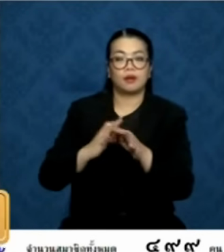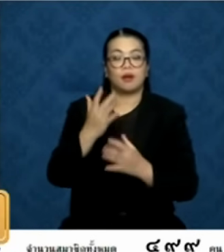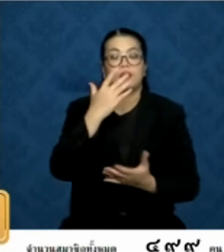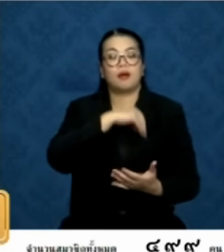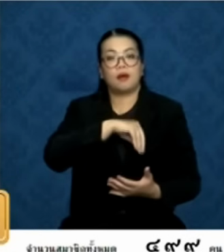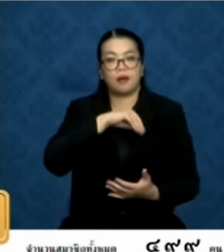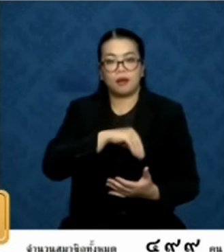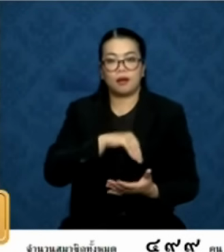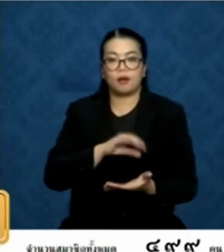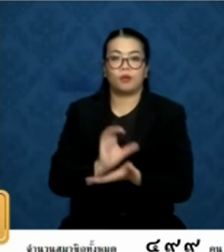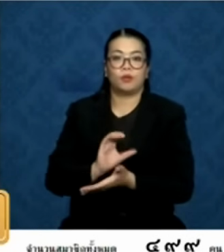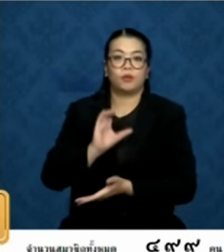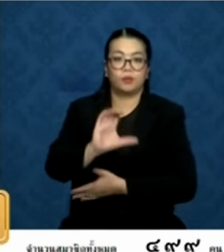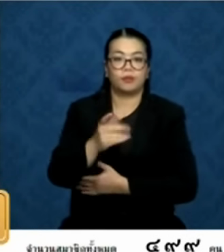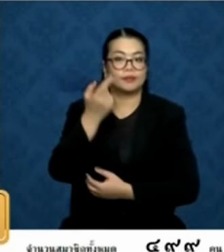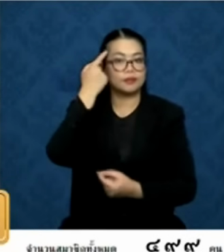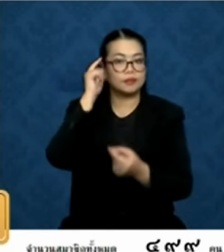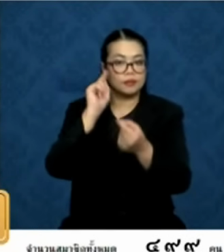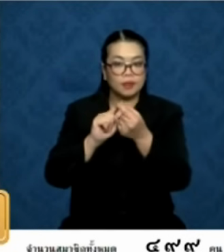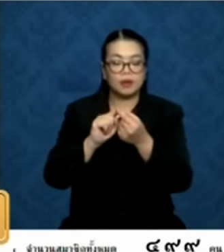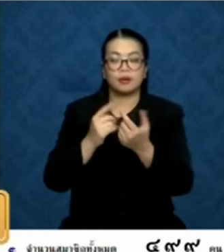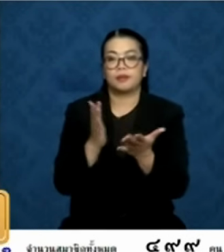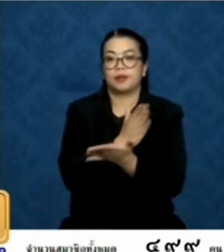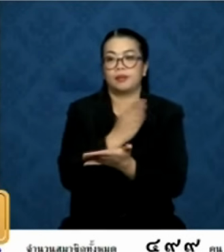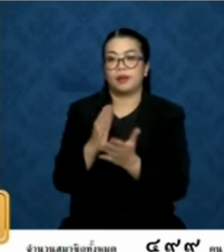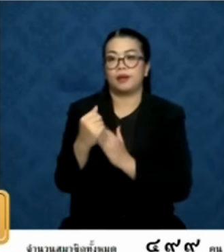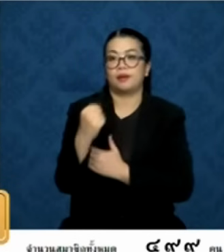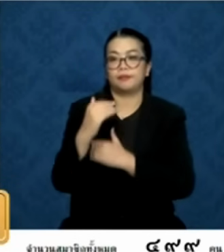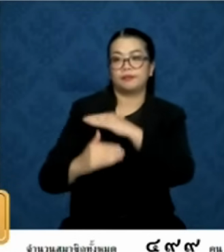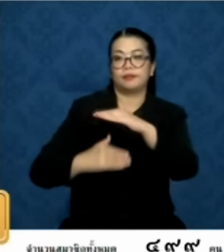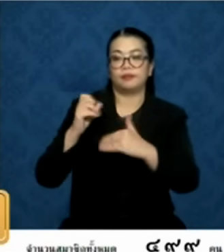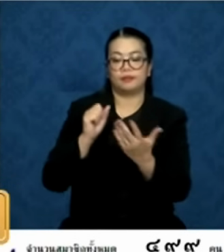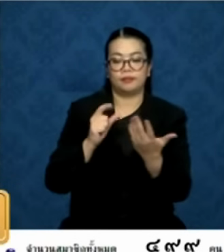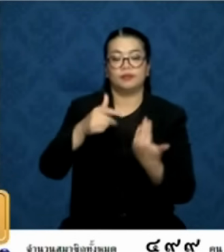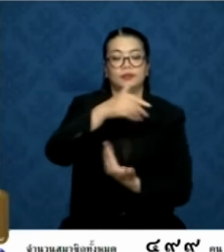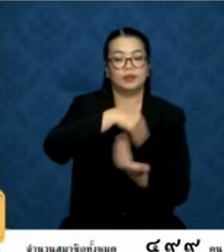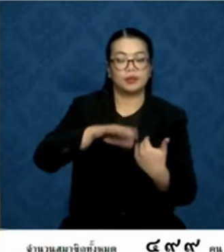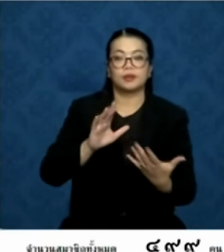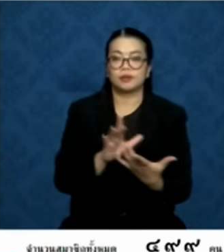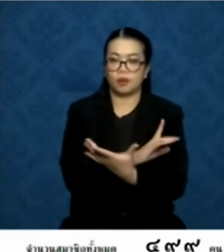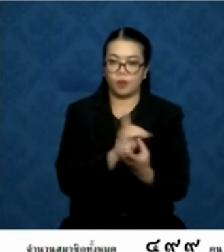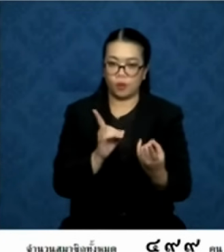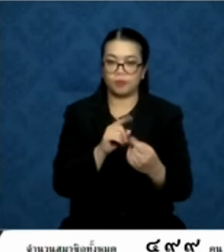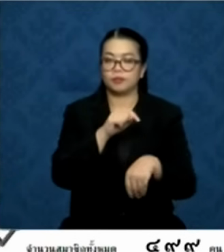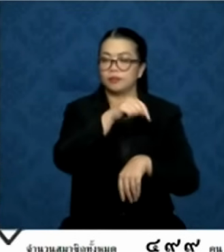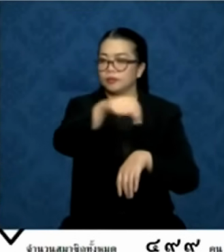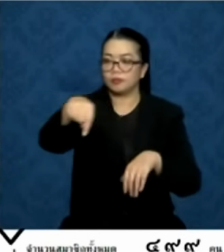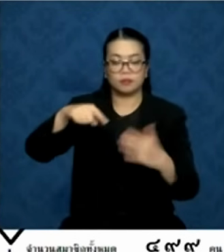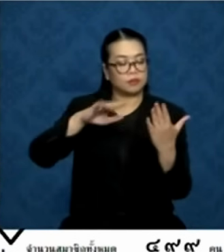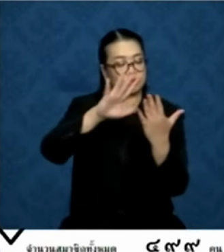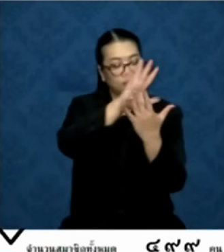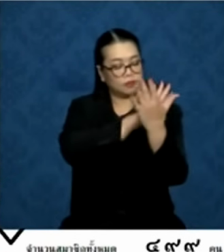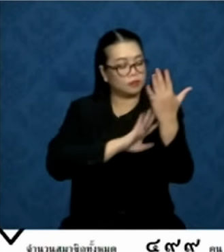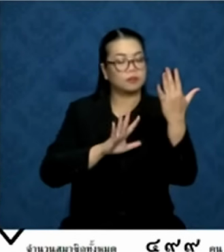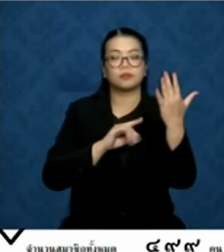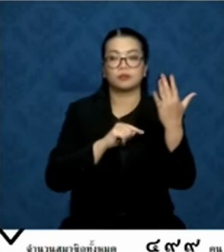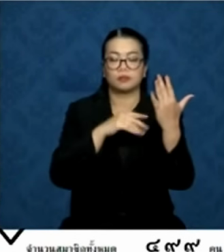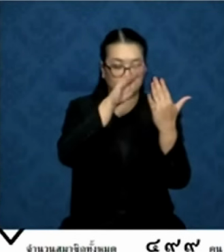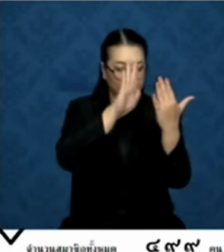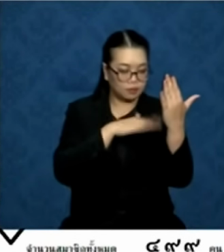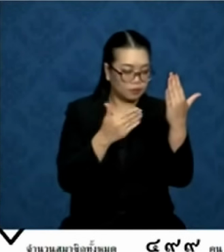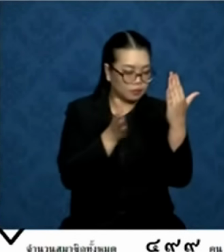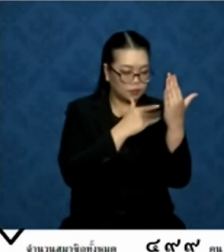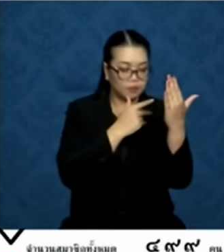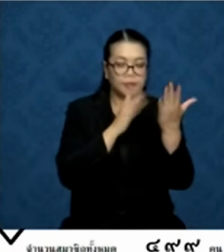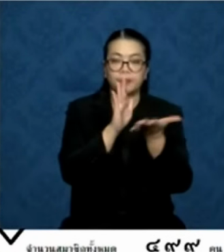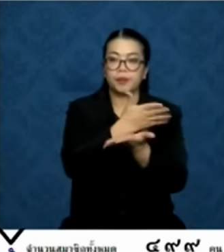ทุนโดยมีเป้าหมายการกระจายความเจริญทางเศรษฐกิจและสังคมในทุกภูมิภาคของประเทศจ